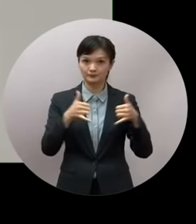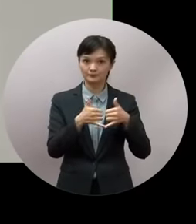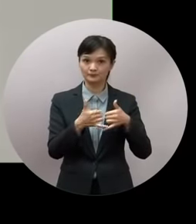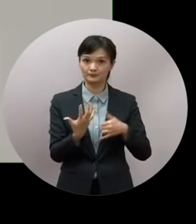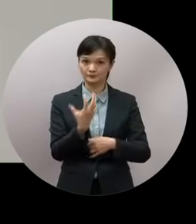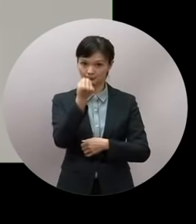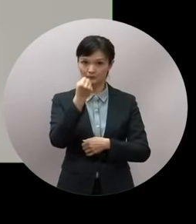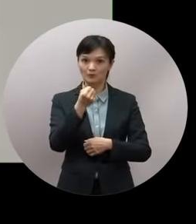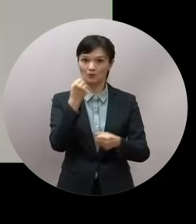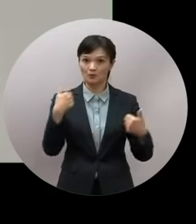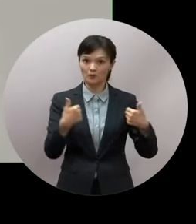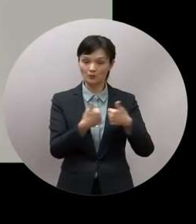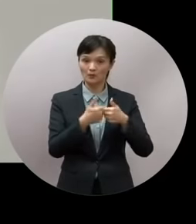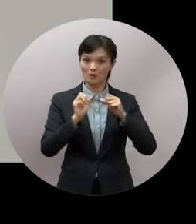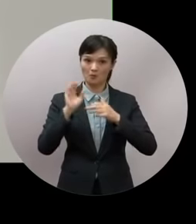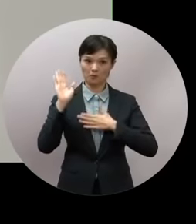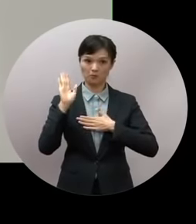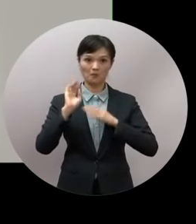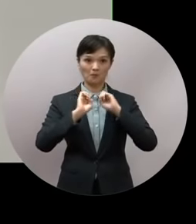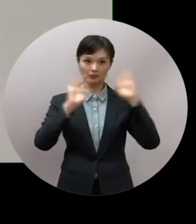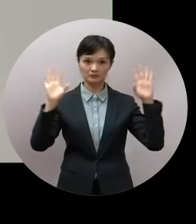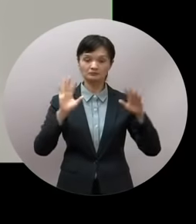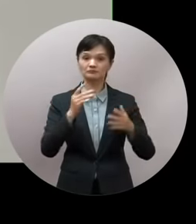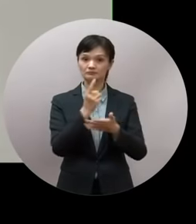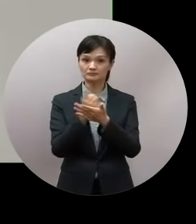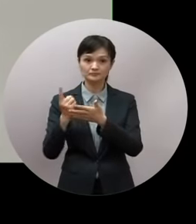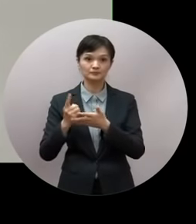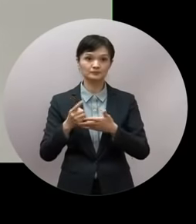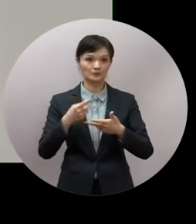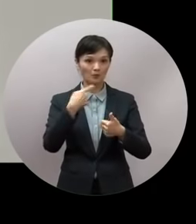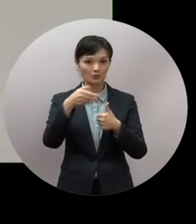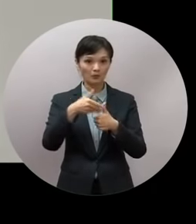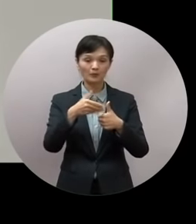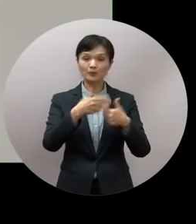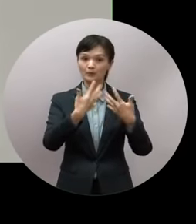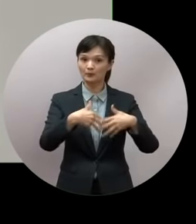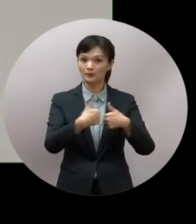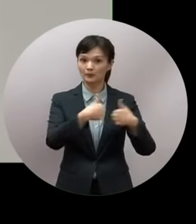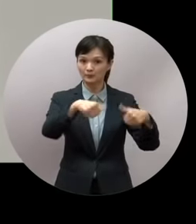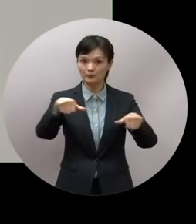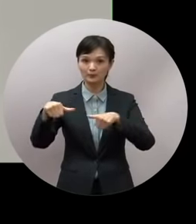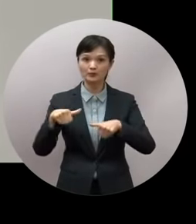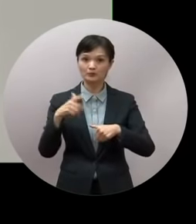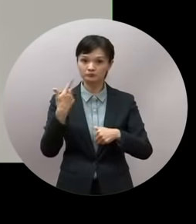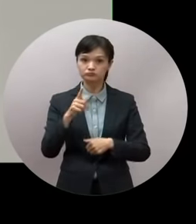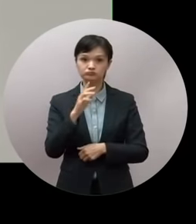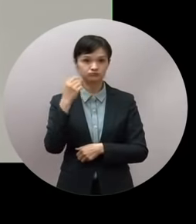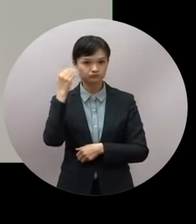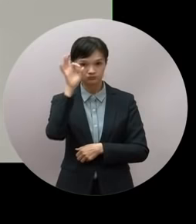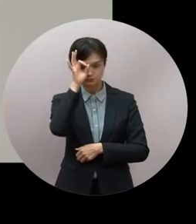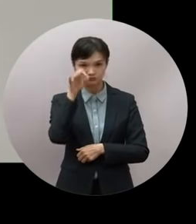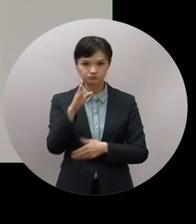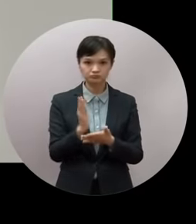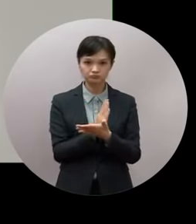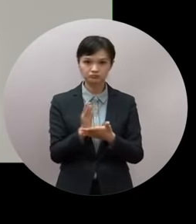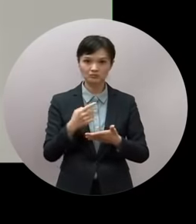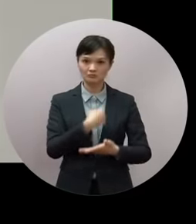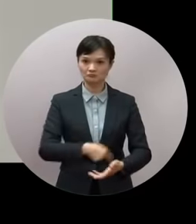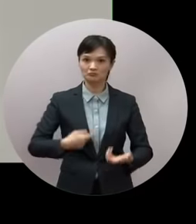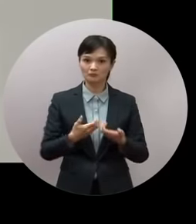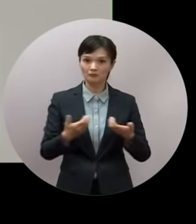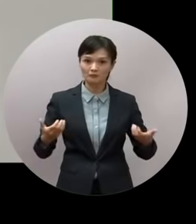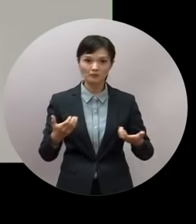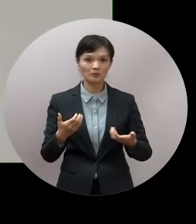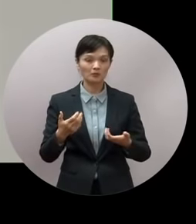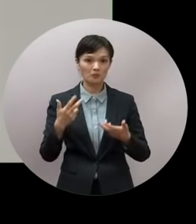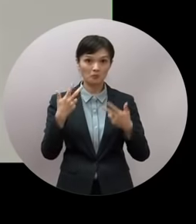言》，他说：“原住民个人教育机会均等，不应该因为身份而在升学或就业上遭